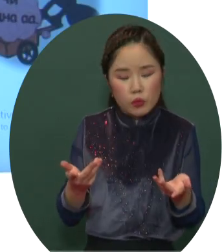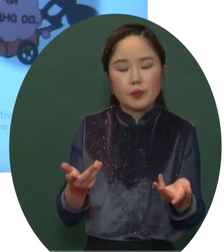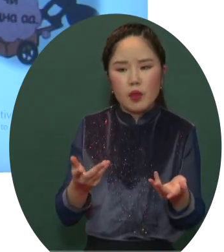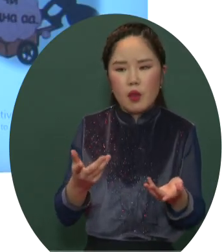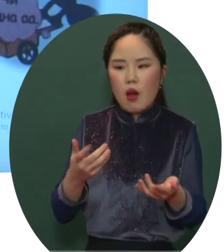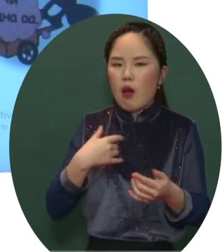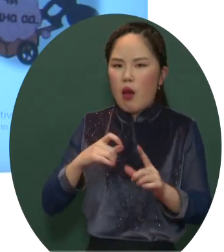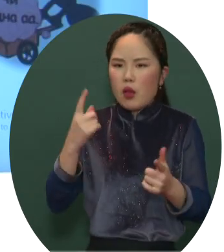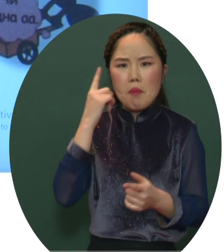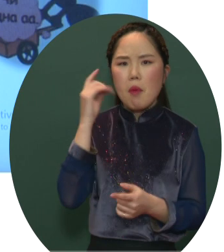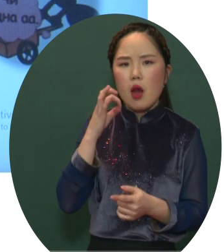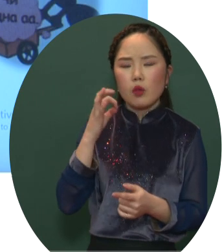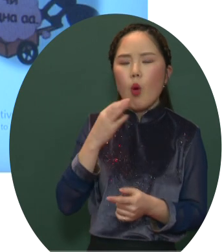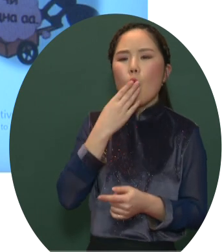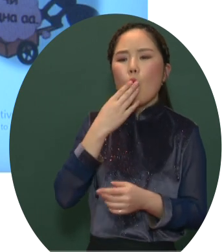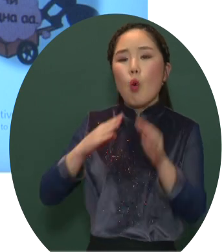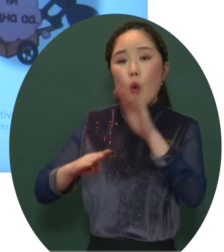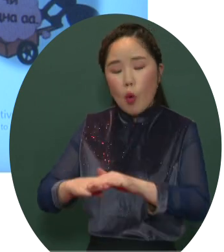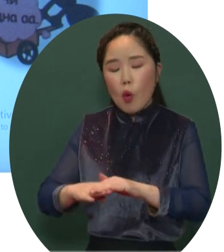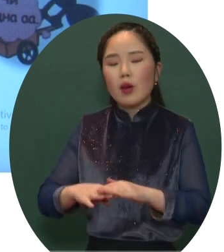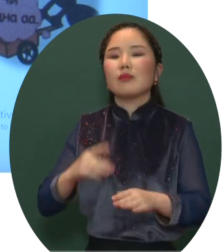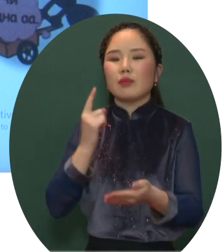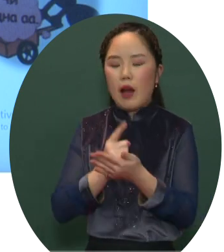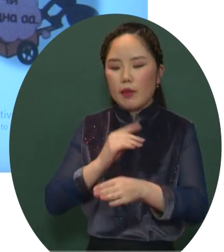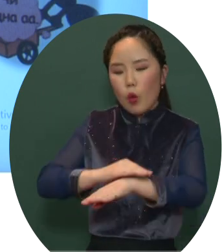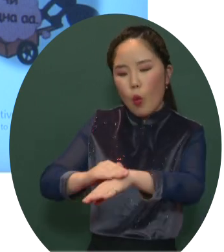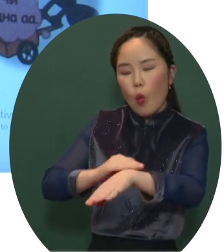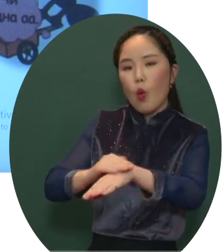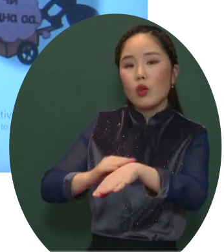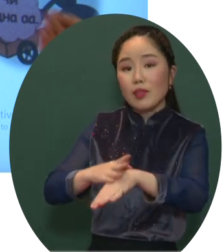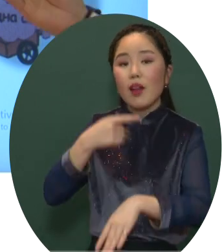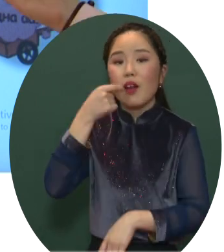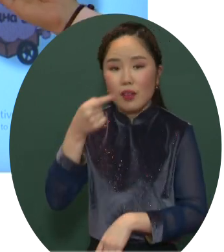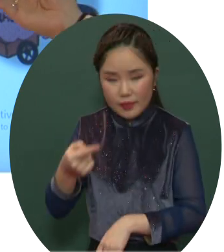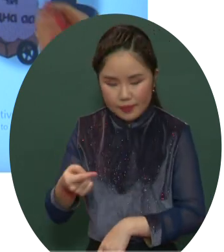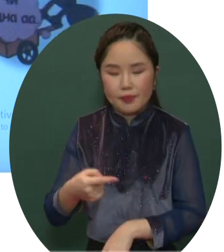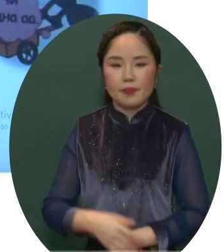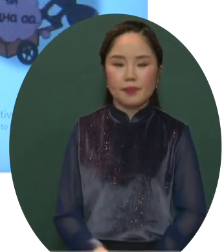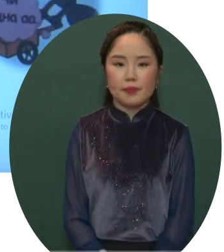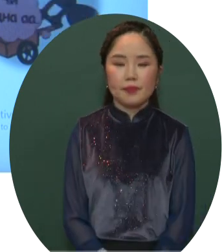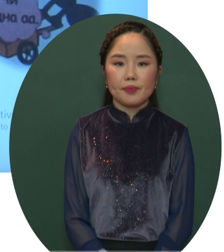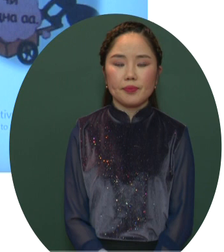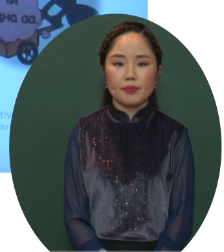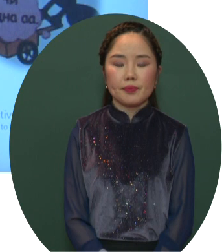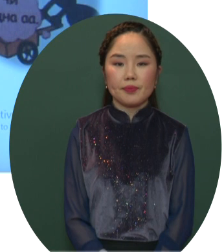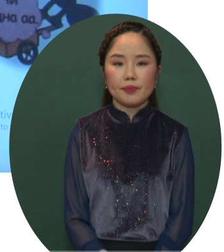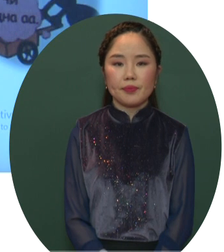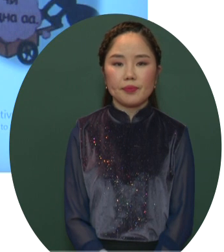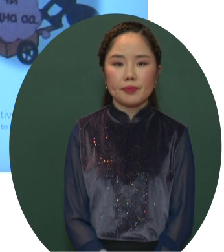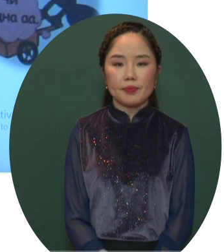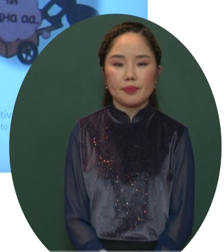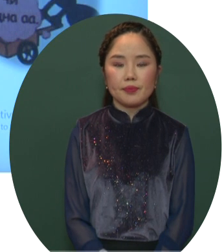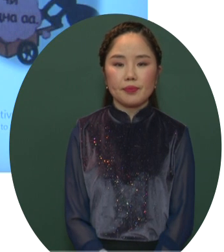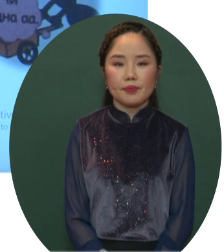санаандгүй буруу зүйл хийсэн үед хүнээс уучлал гуйх ёстой. Уучлаарай гэж хэлсэн байна, тийм үү?